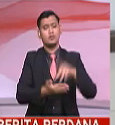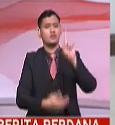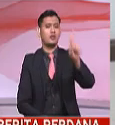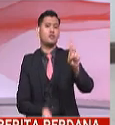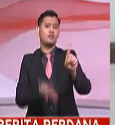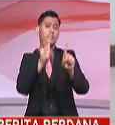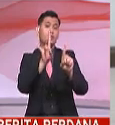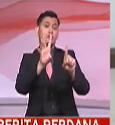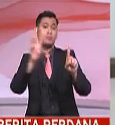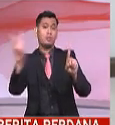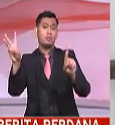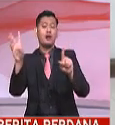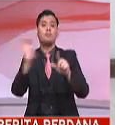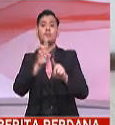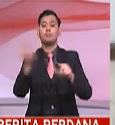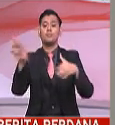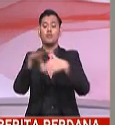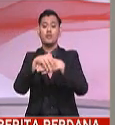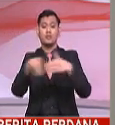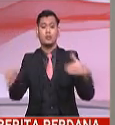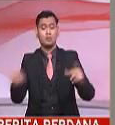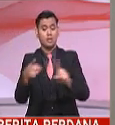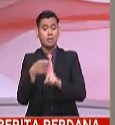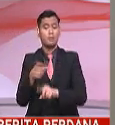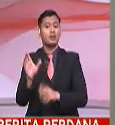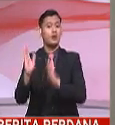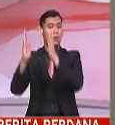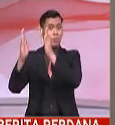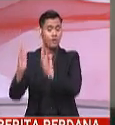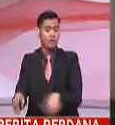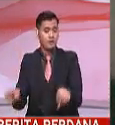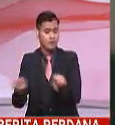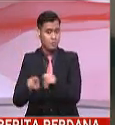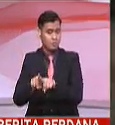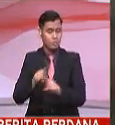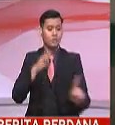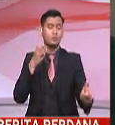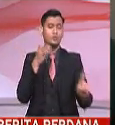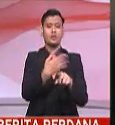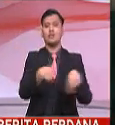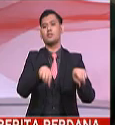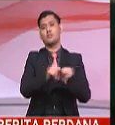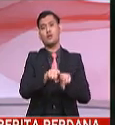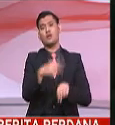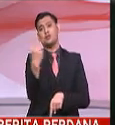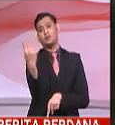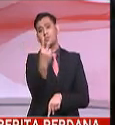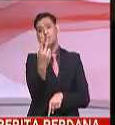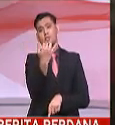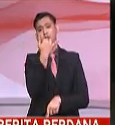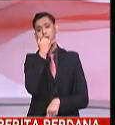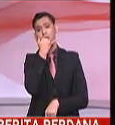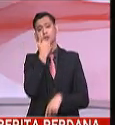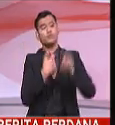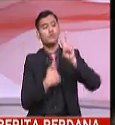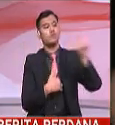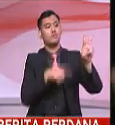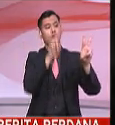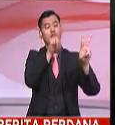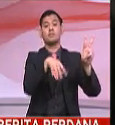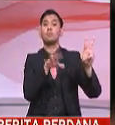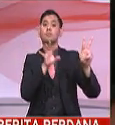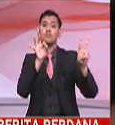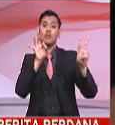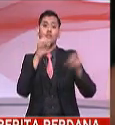RM176,000 daripada individu sama untuk tujuan yang sama. Kedua-dua kesalahan dilakukan pada 22 September tahun